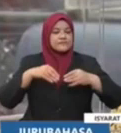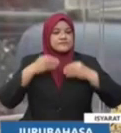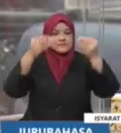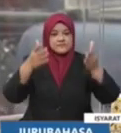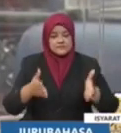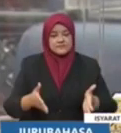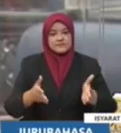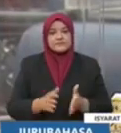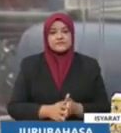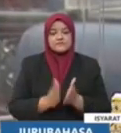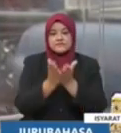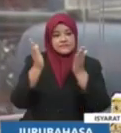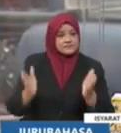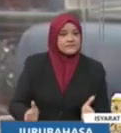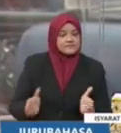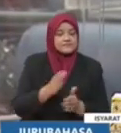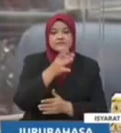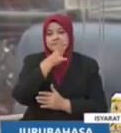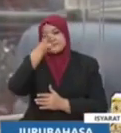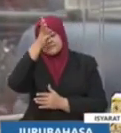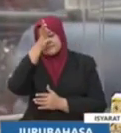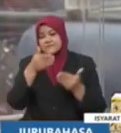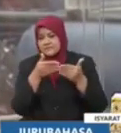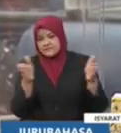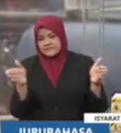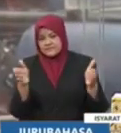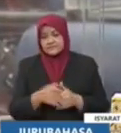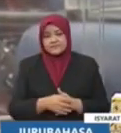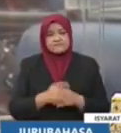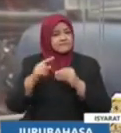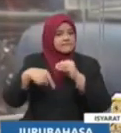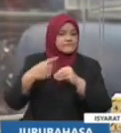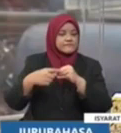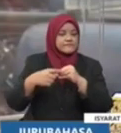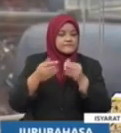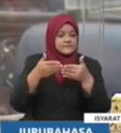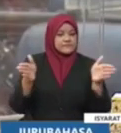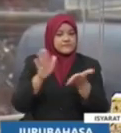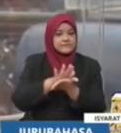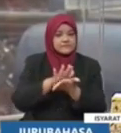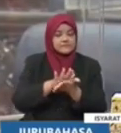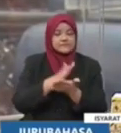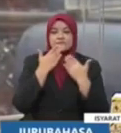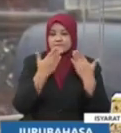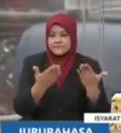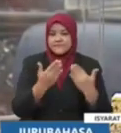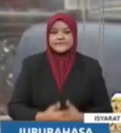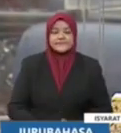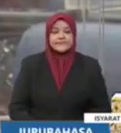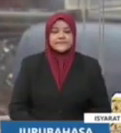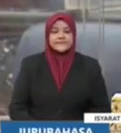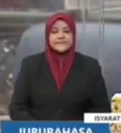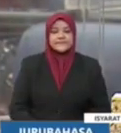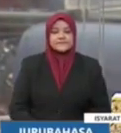guru murid dan juga Ibu bakpao secara umumnya mengenai pembukaan sekolah Makasih